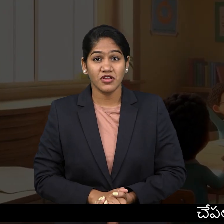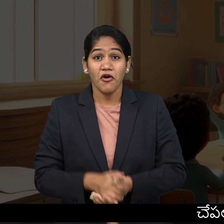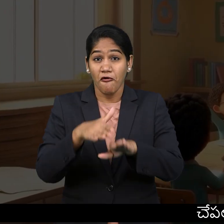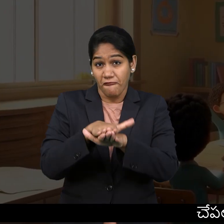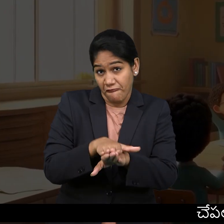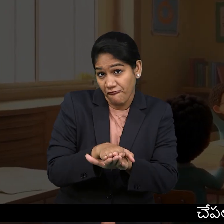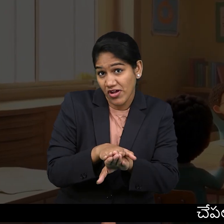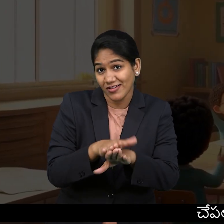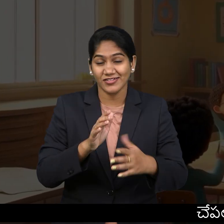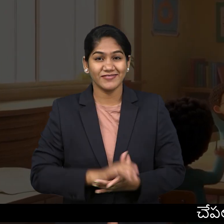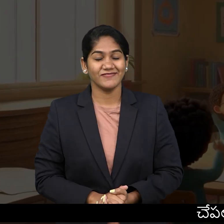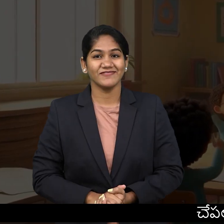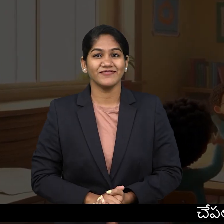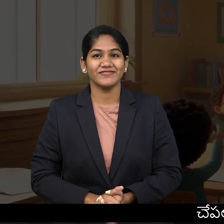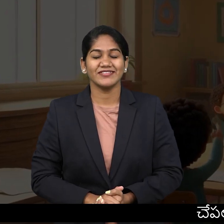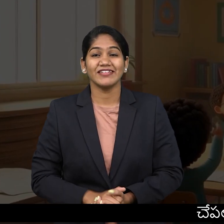చేపలు